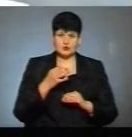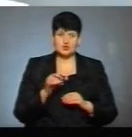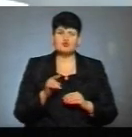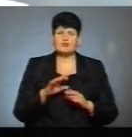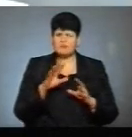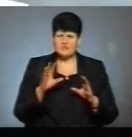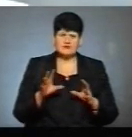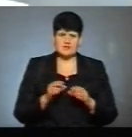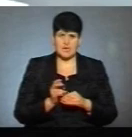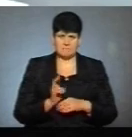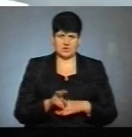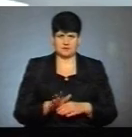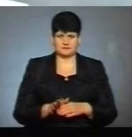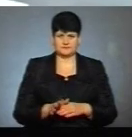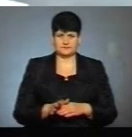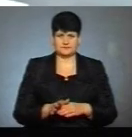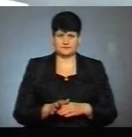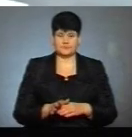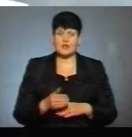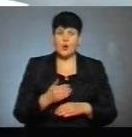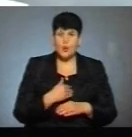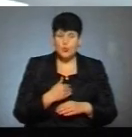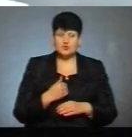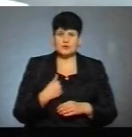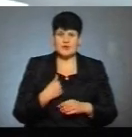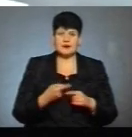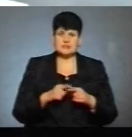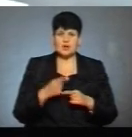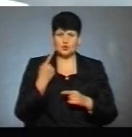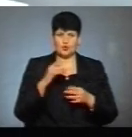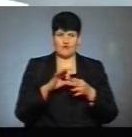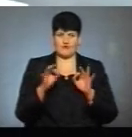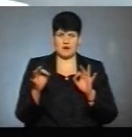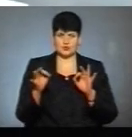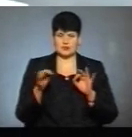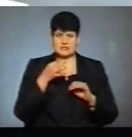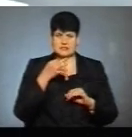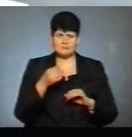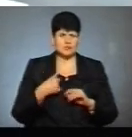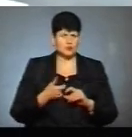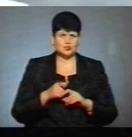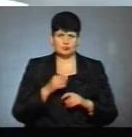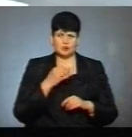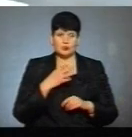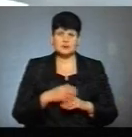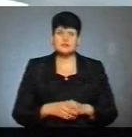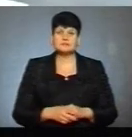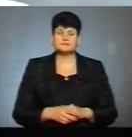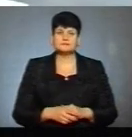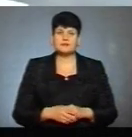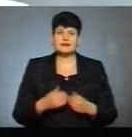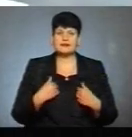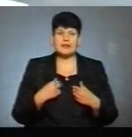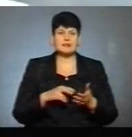взагалі вийшли. І хочу я це одною фразою сказати, знаєте, яка мені дуже подобається. Я не